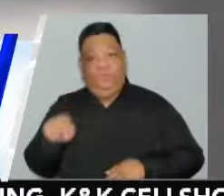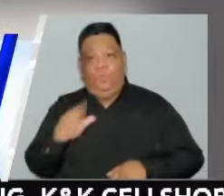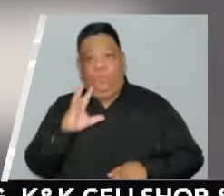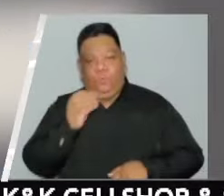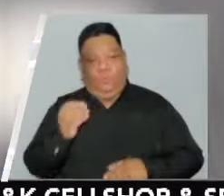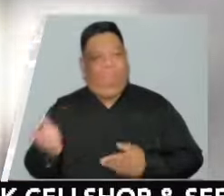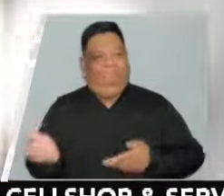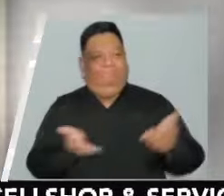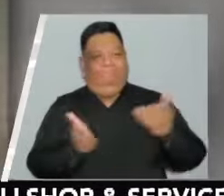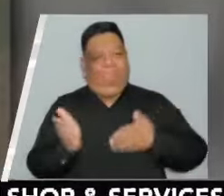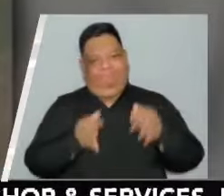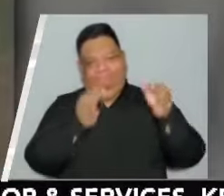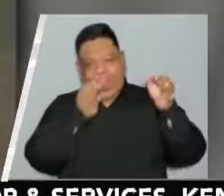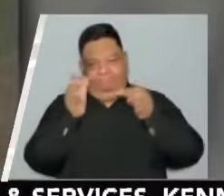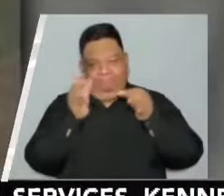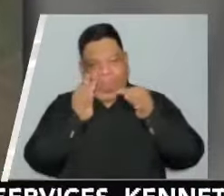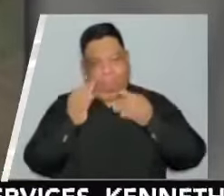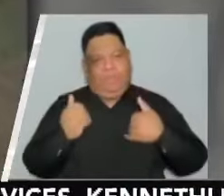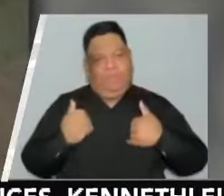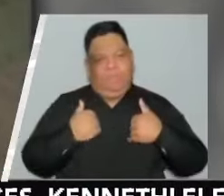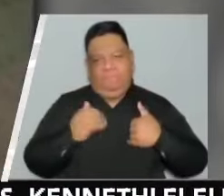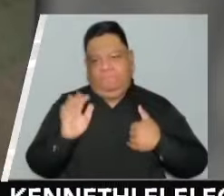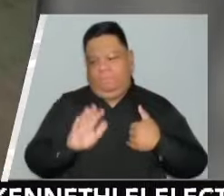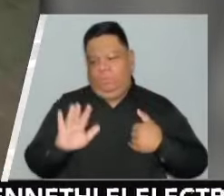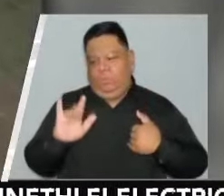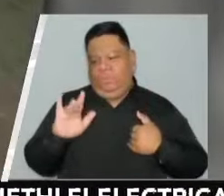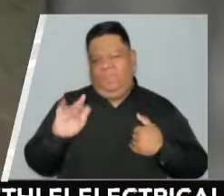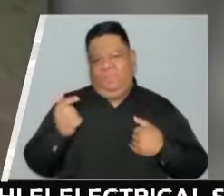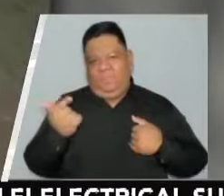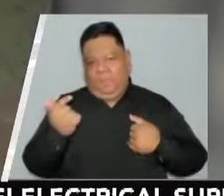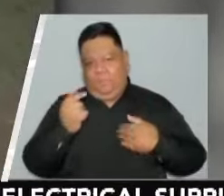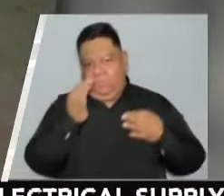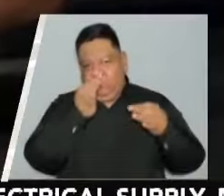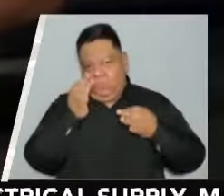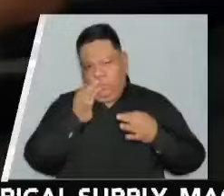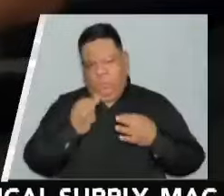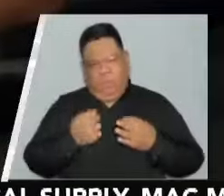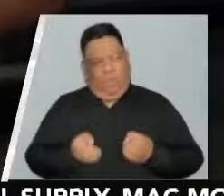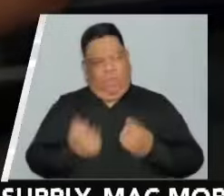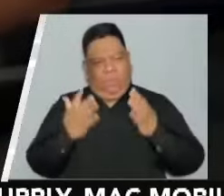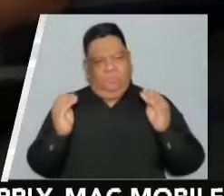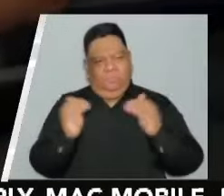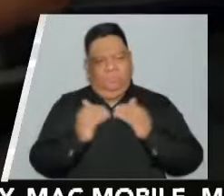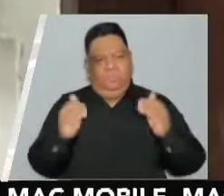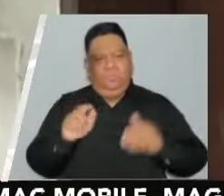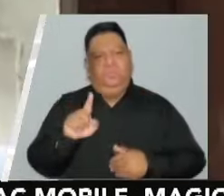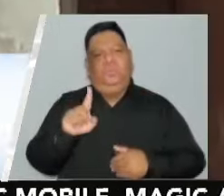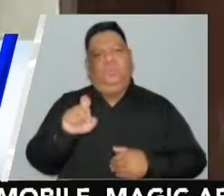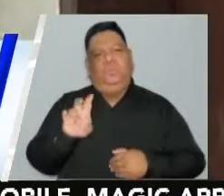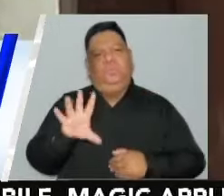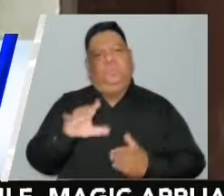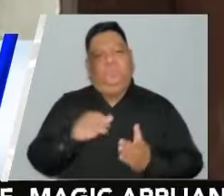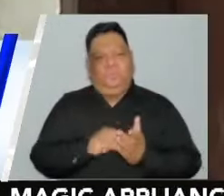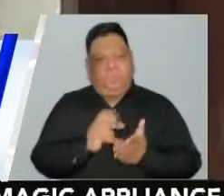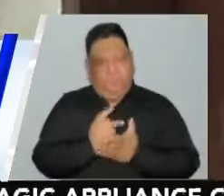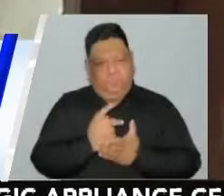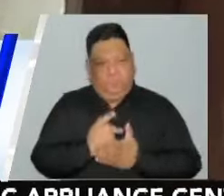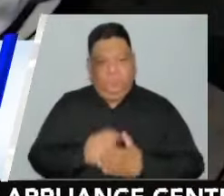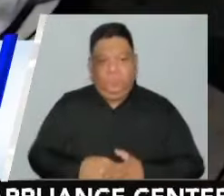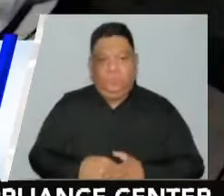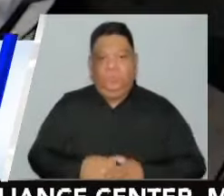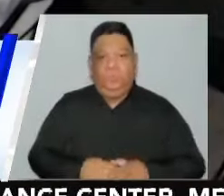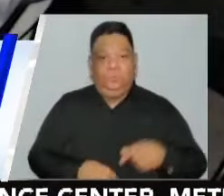ang nakuha kay Rivera na nagkakahalaga ng 175,000 pesos. Ayon sa QCPD, middleman ang trabaho ni